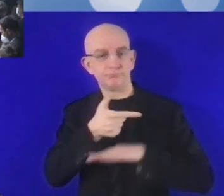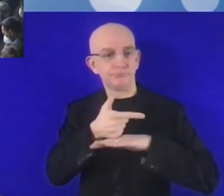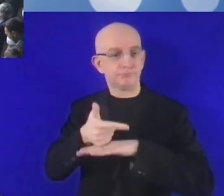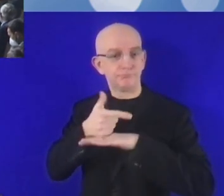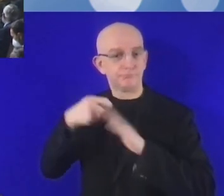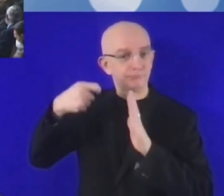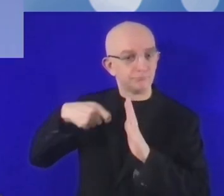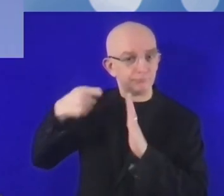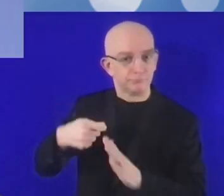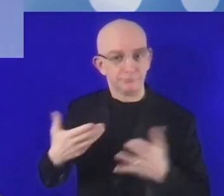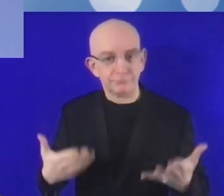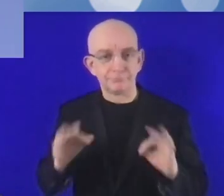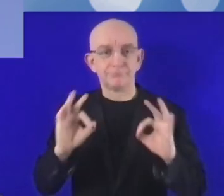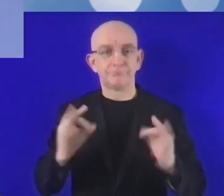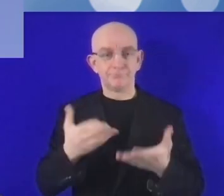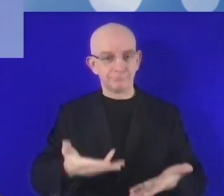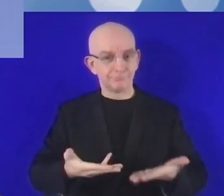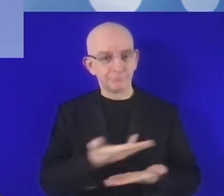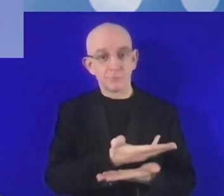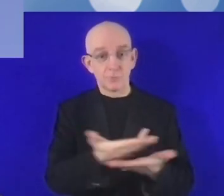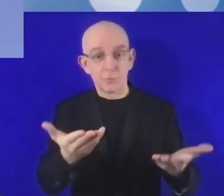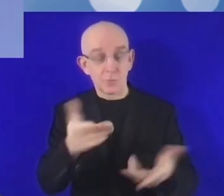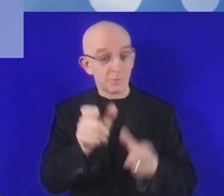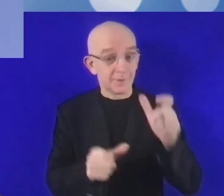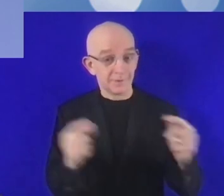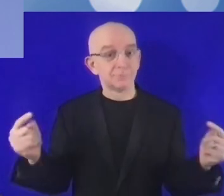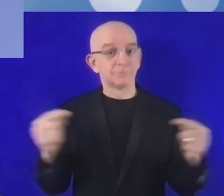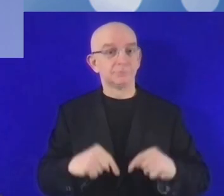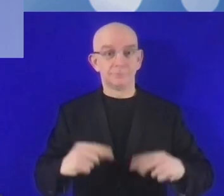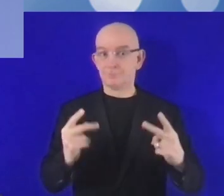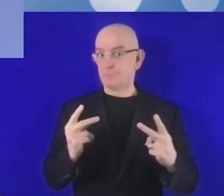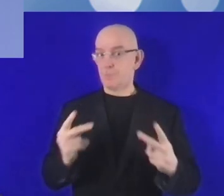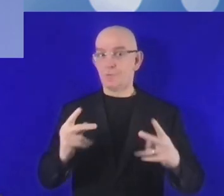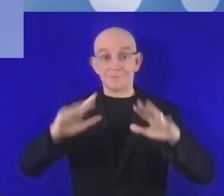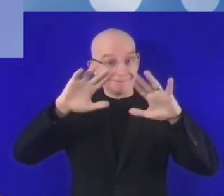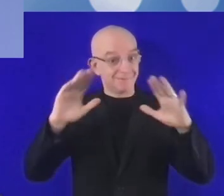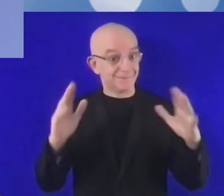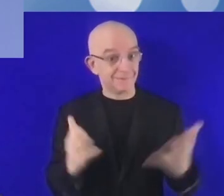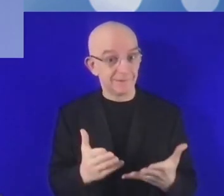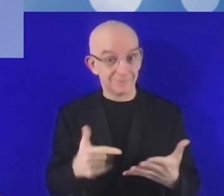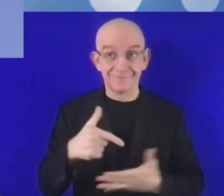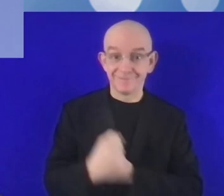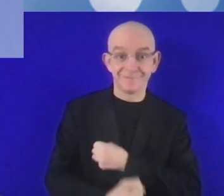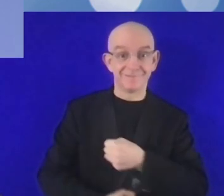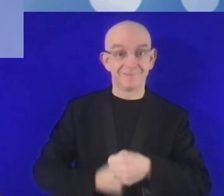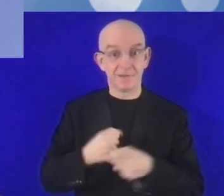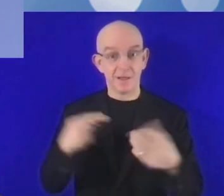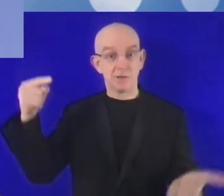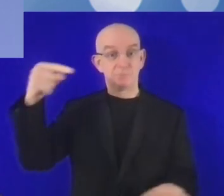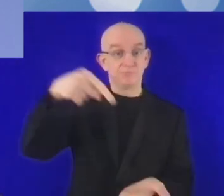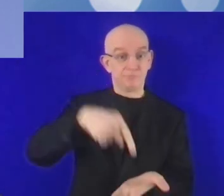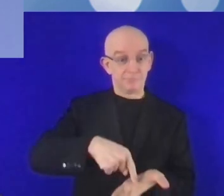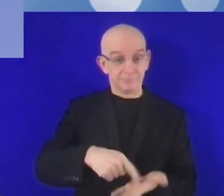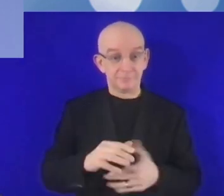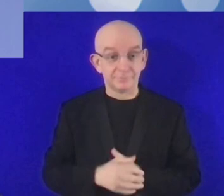常荣幸欢迎大家参加我们今天的会议，这是非常重要的一个会议，所以